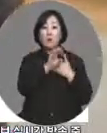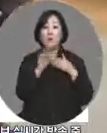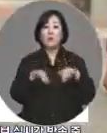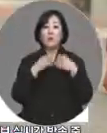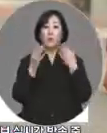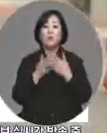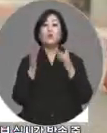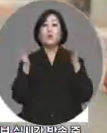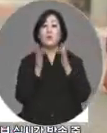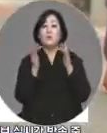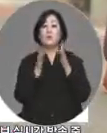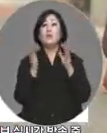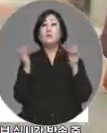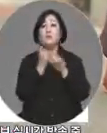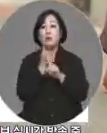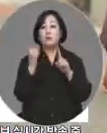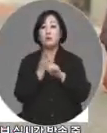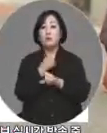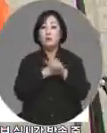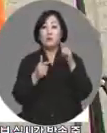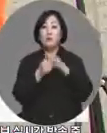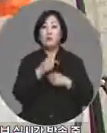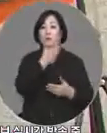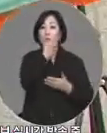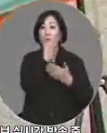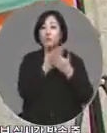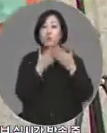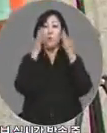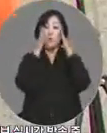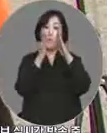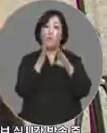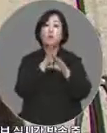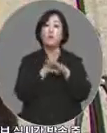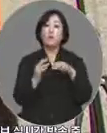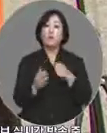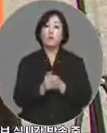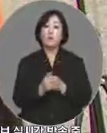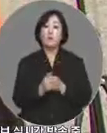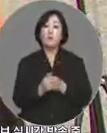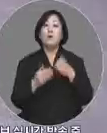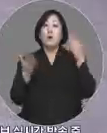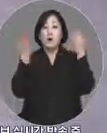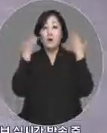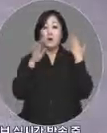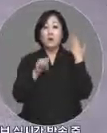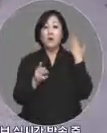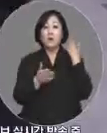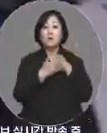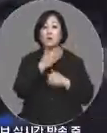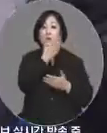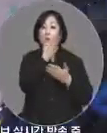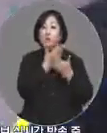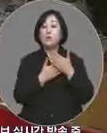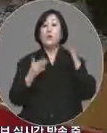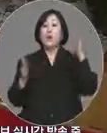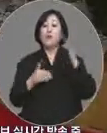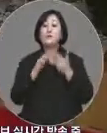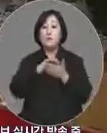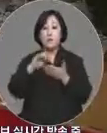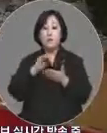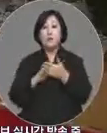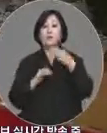원격 수업 전환은 신중을 기하도록 했습니다. 그리고 그 학교에서는 핵심 지표인 재학생 확진